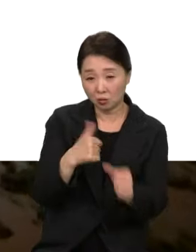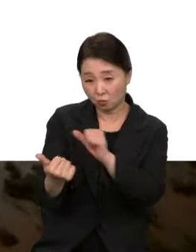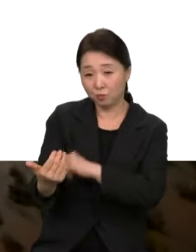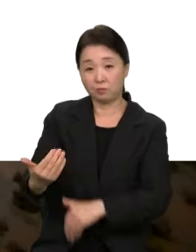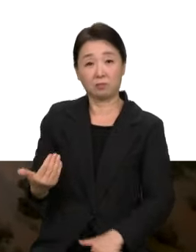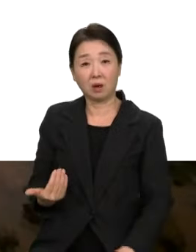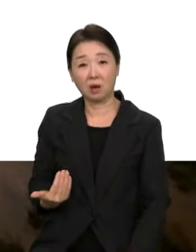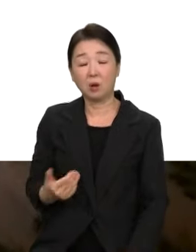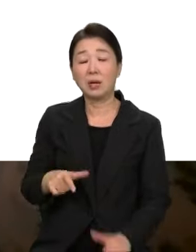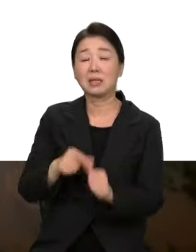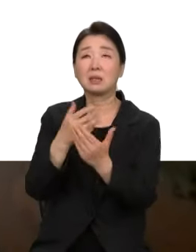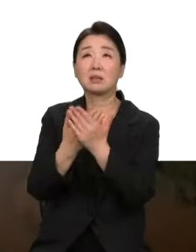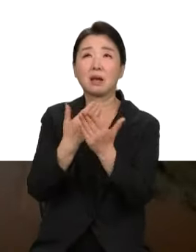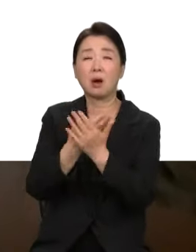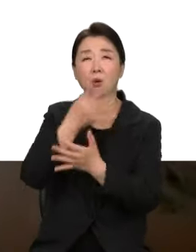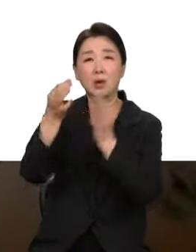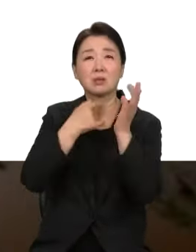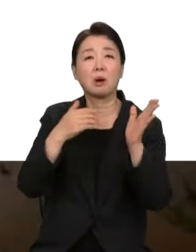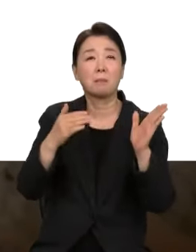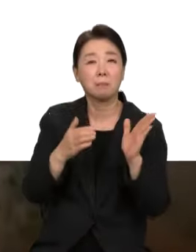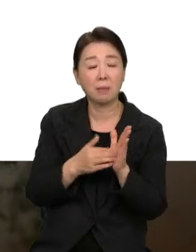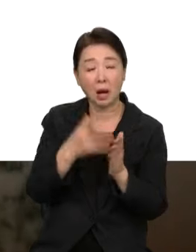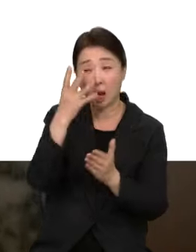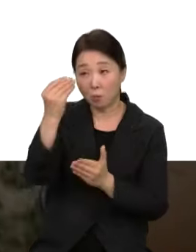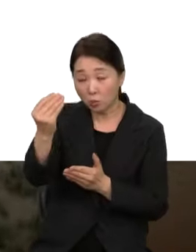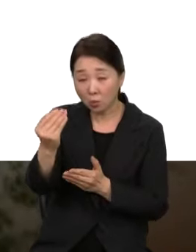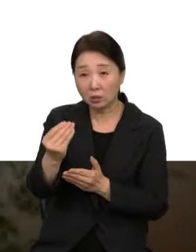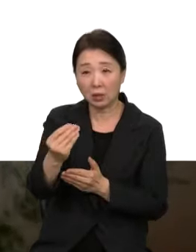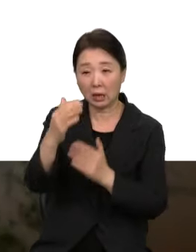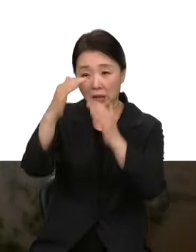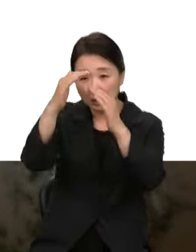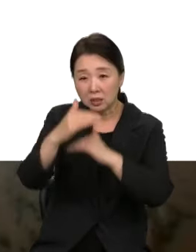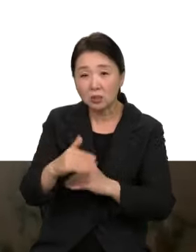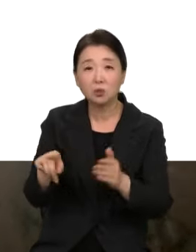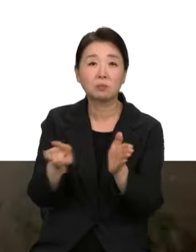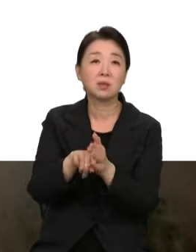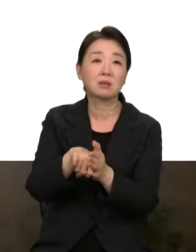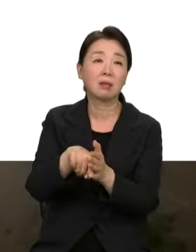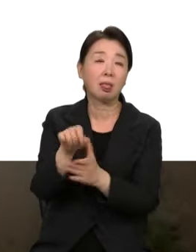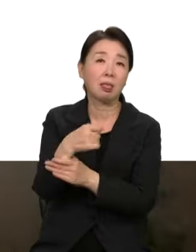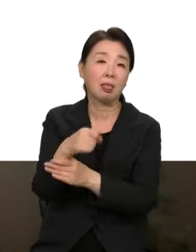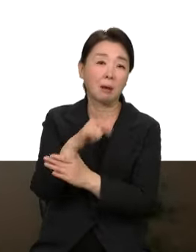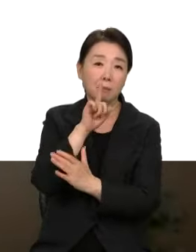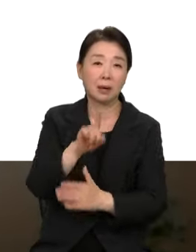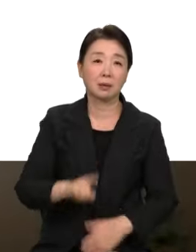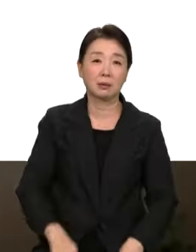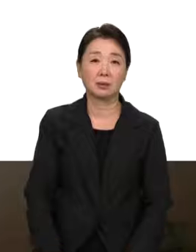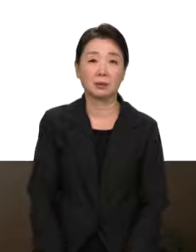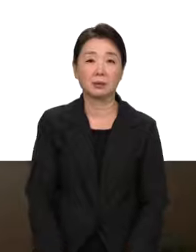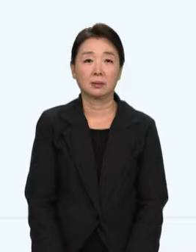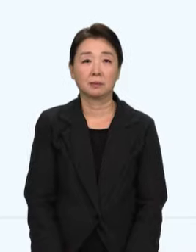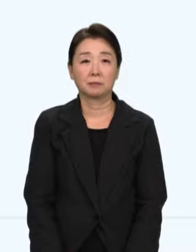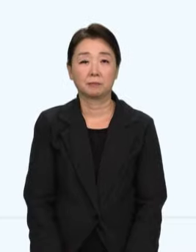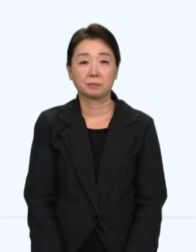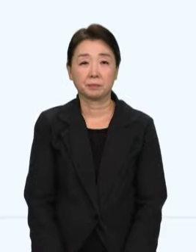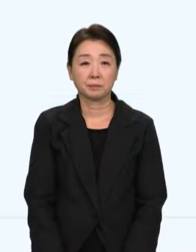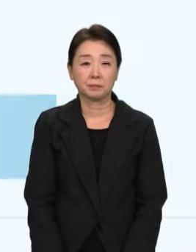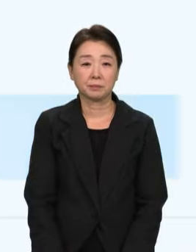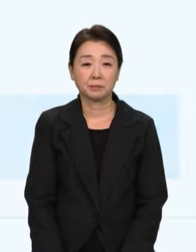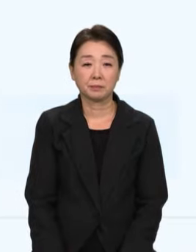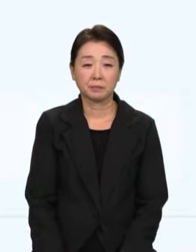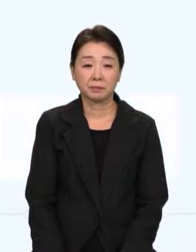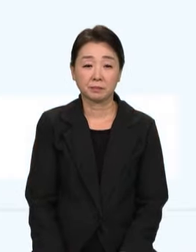직전 살려줘라고 여러 번 외쳤다는 목격자들의 진술조차 믿을 수 없다는 글도 올라왔습니다. 지난 2일엔